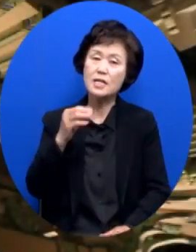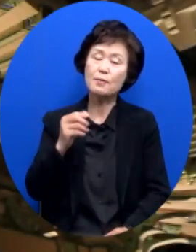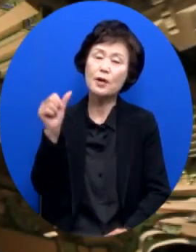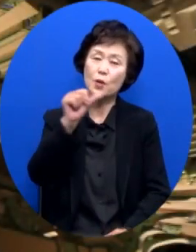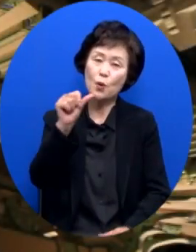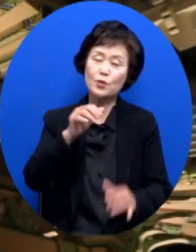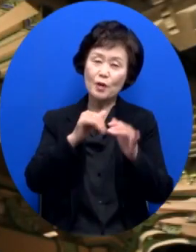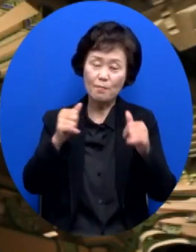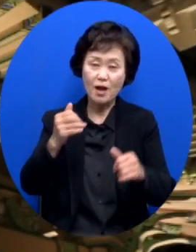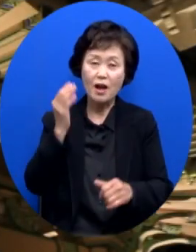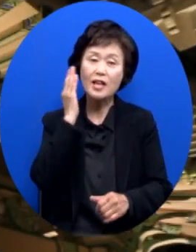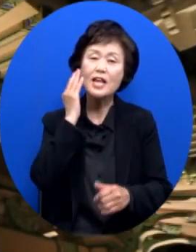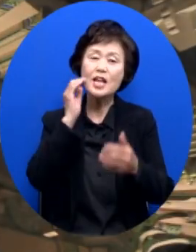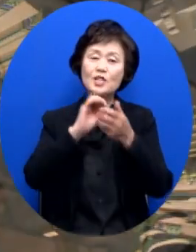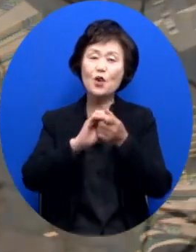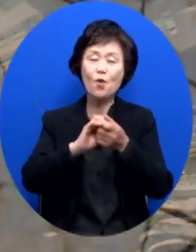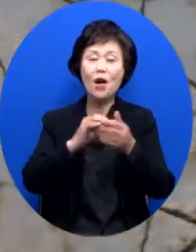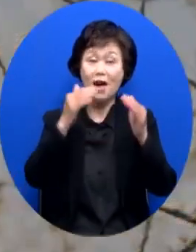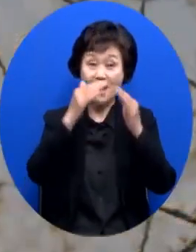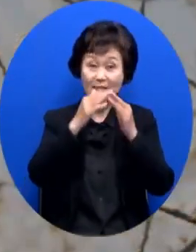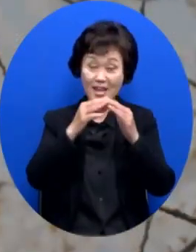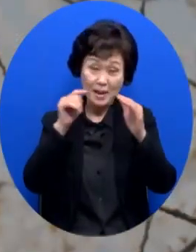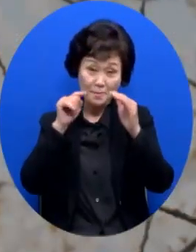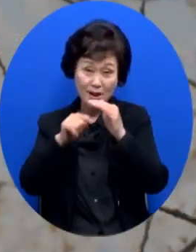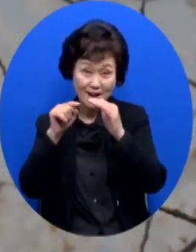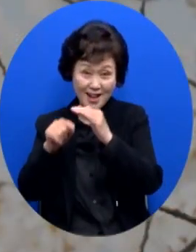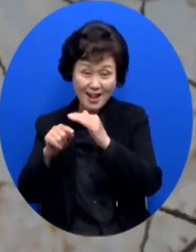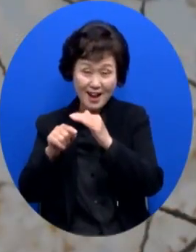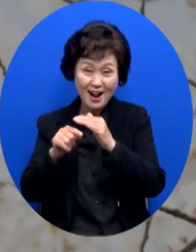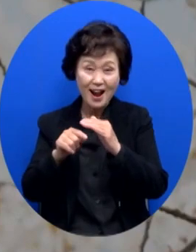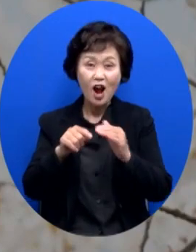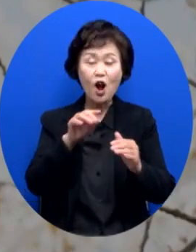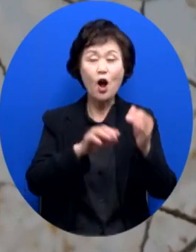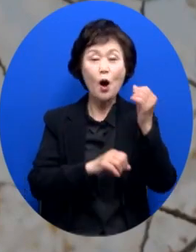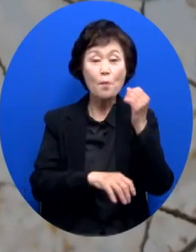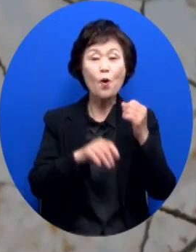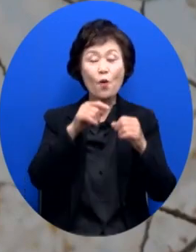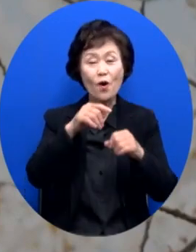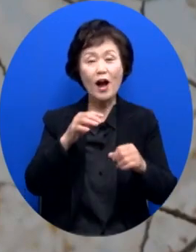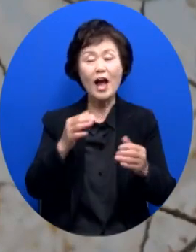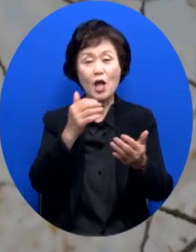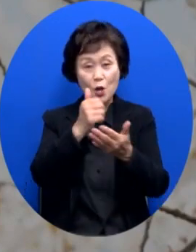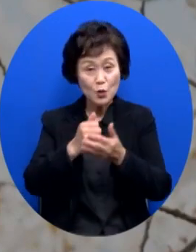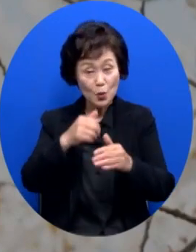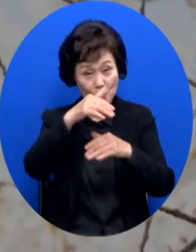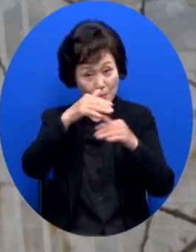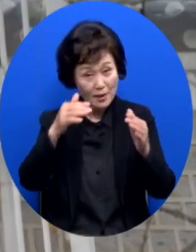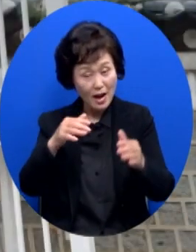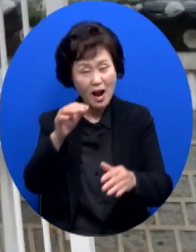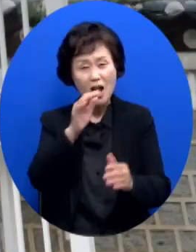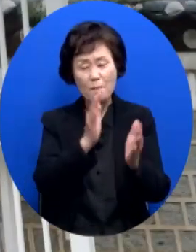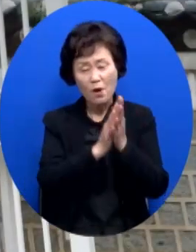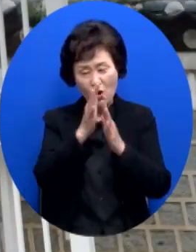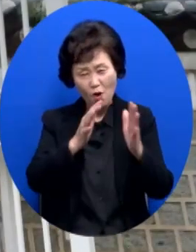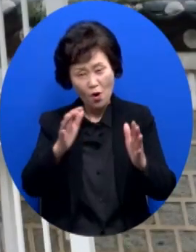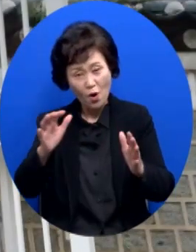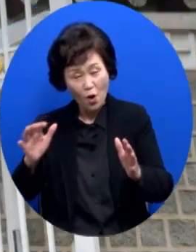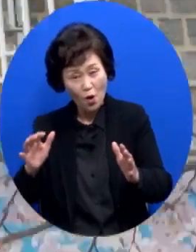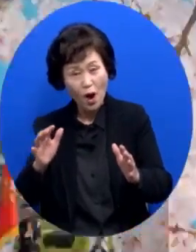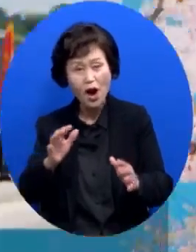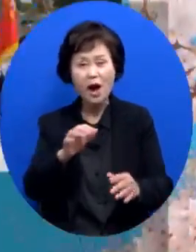명이 청와대를 방문했습니다. 관람객들은 본관과 영빈관, 녹지원을 비롯해 보물인